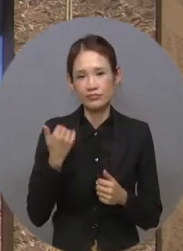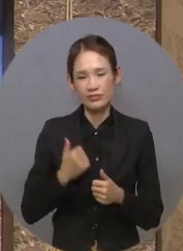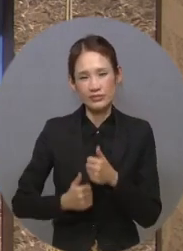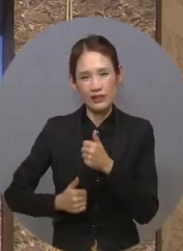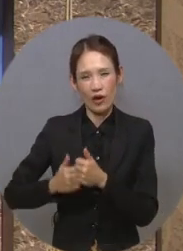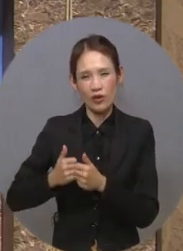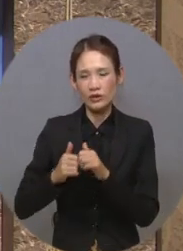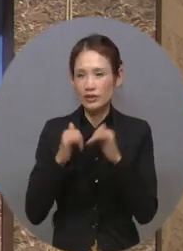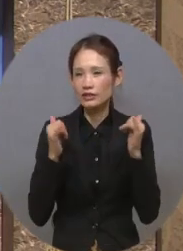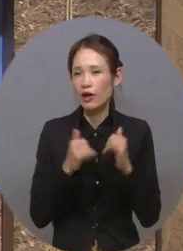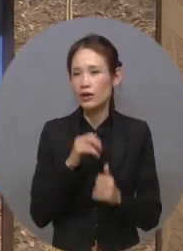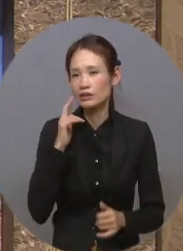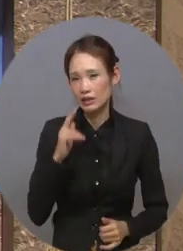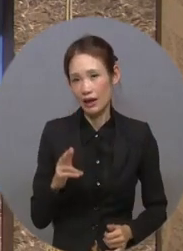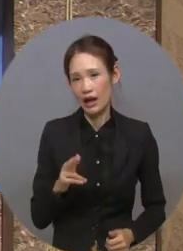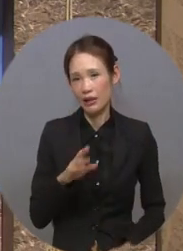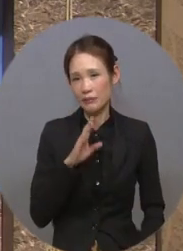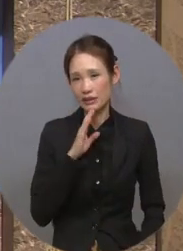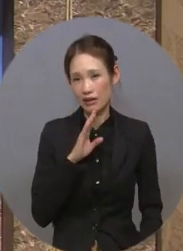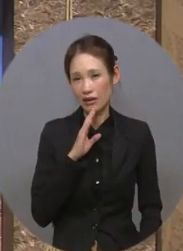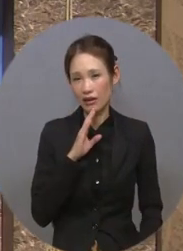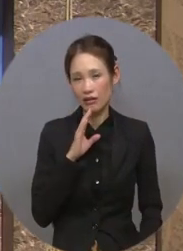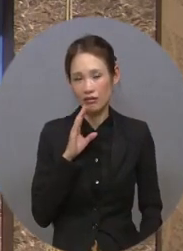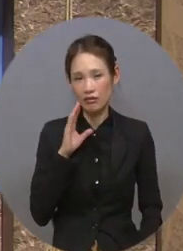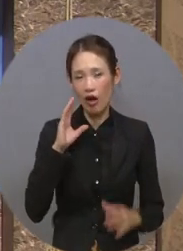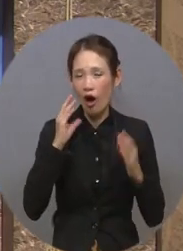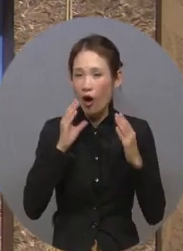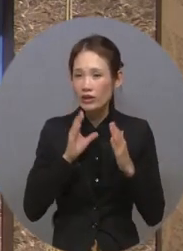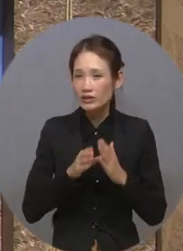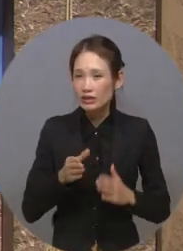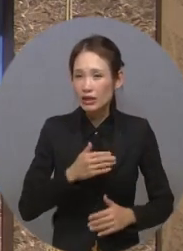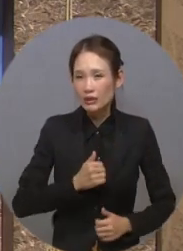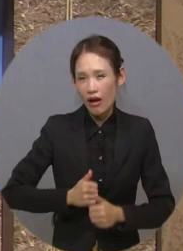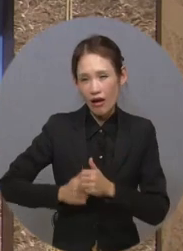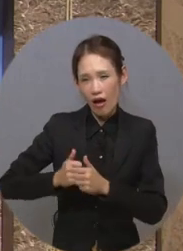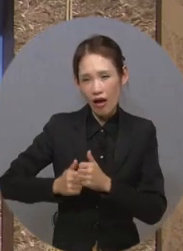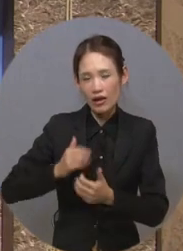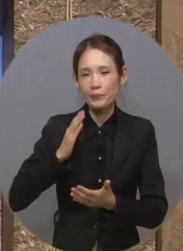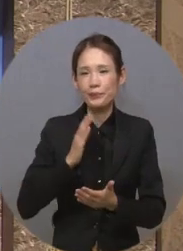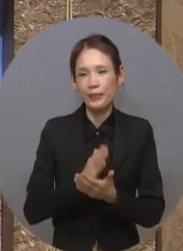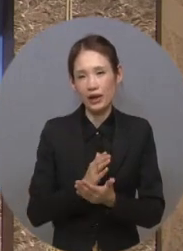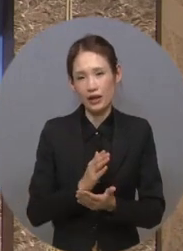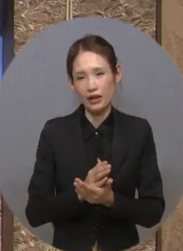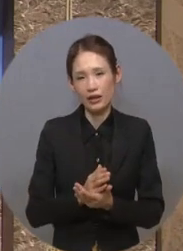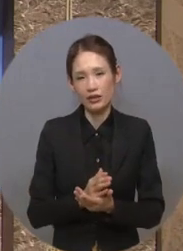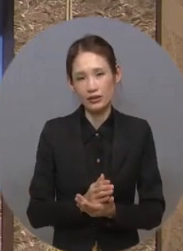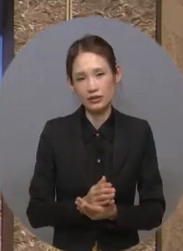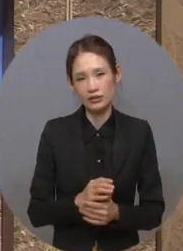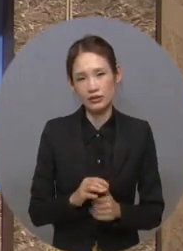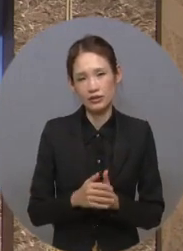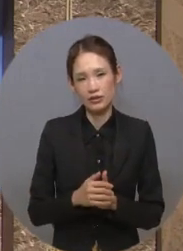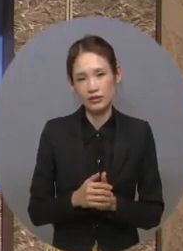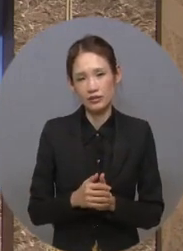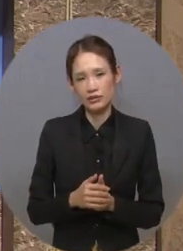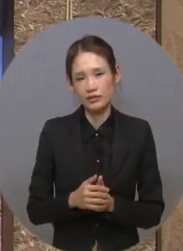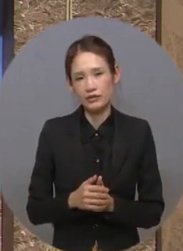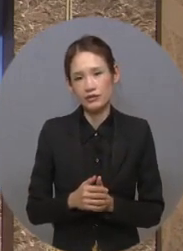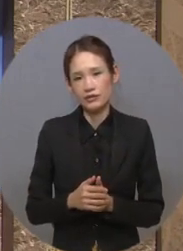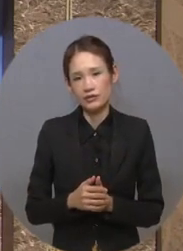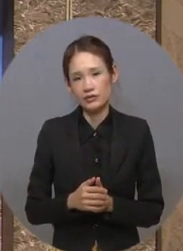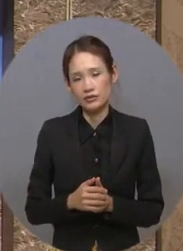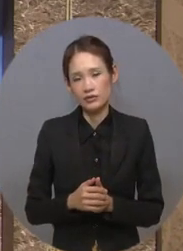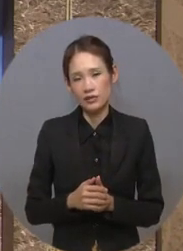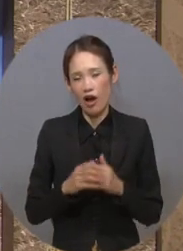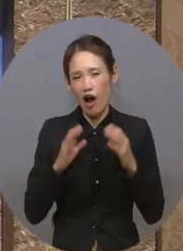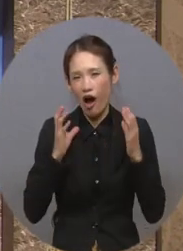경쟁 사회잖아요. 그러니까요. 예, 어릴 때부터 너무 그렇게까지 경쟁을 붙일 필요는 없다는 이런 네, 생각이 들어서 맞습니다. 어릴 때는 정말 어떤 동심의